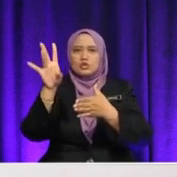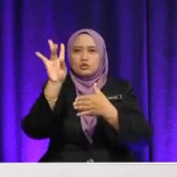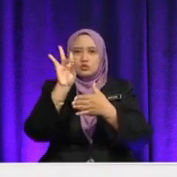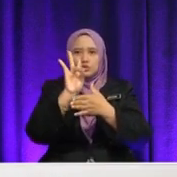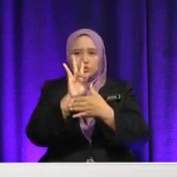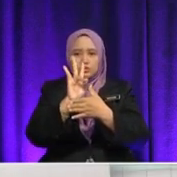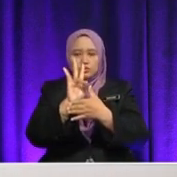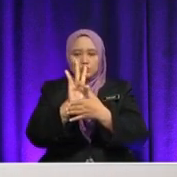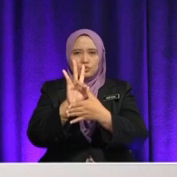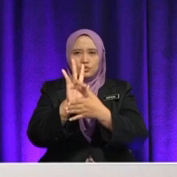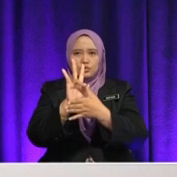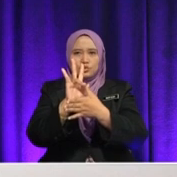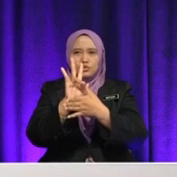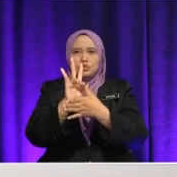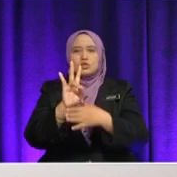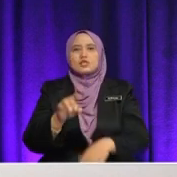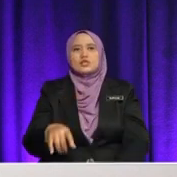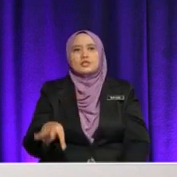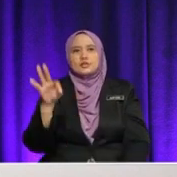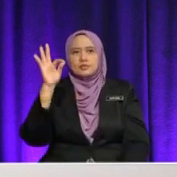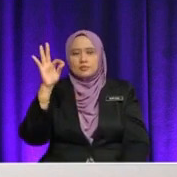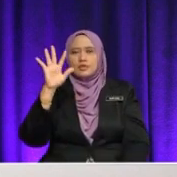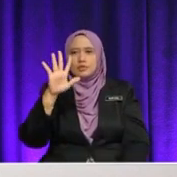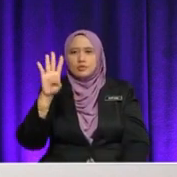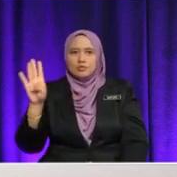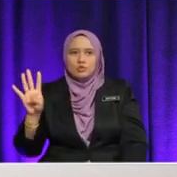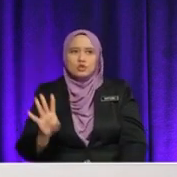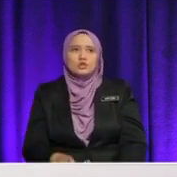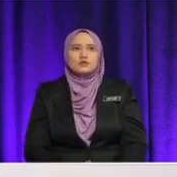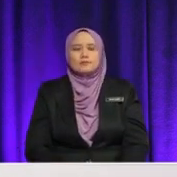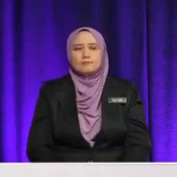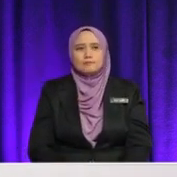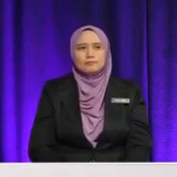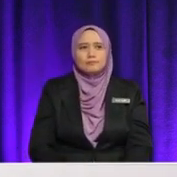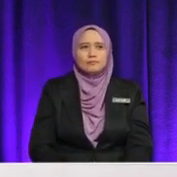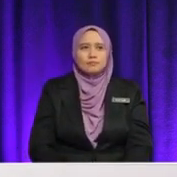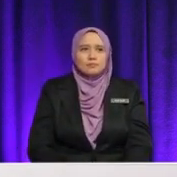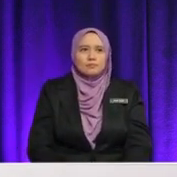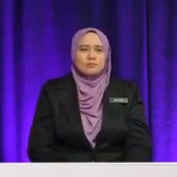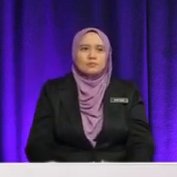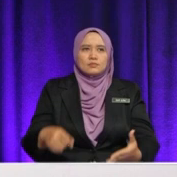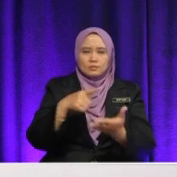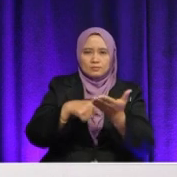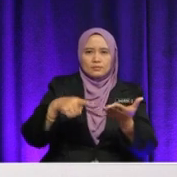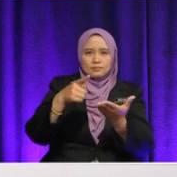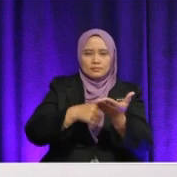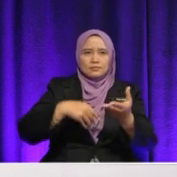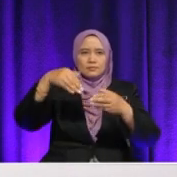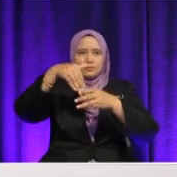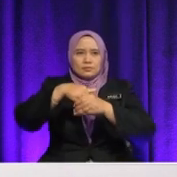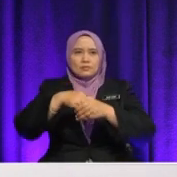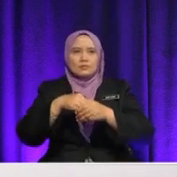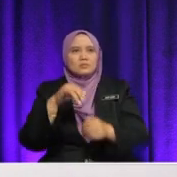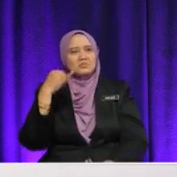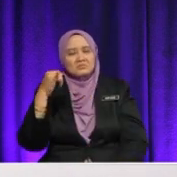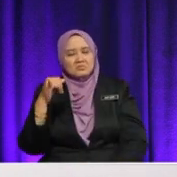1954 och3 Hadi berada di penggali kedua tahun tersebut make pilih Raya tidak dapat diadakan pada